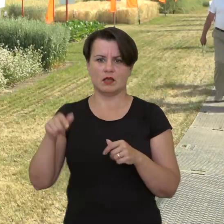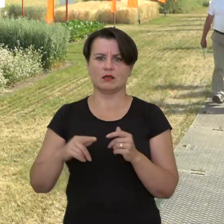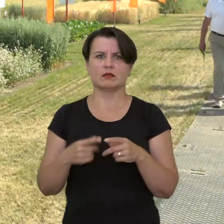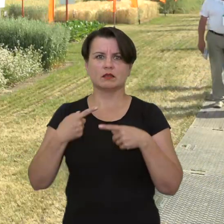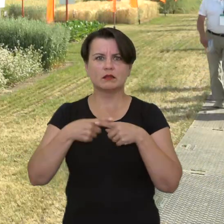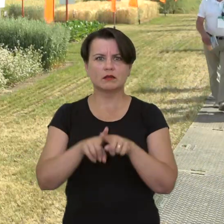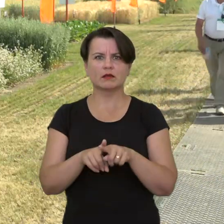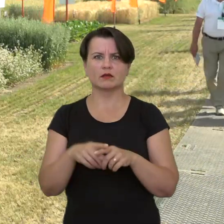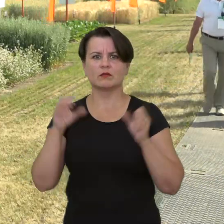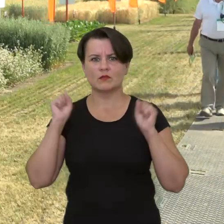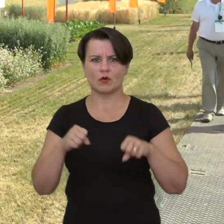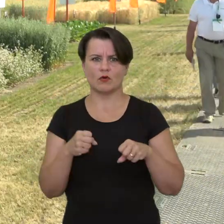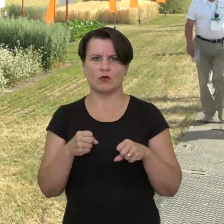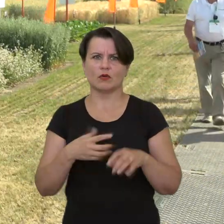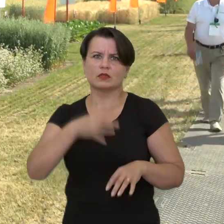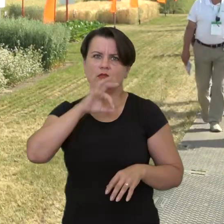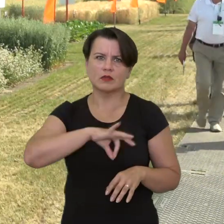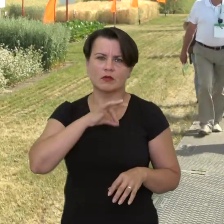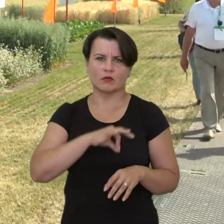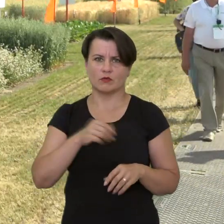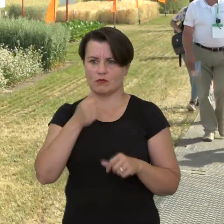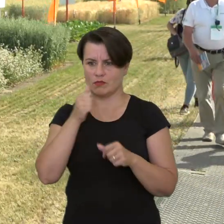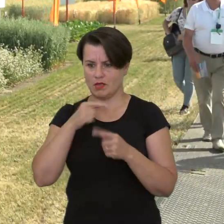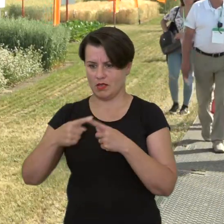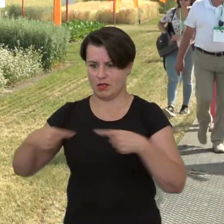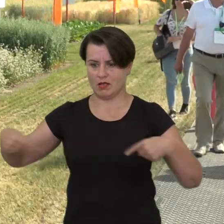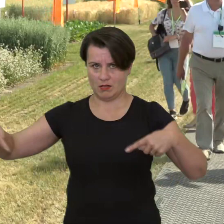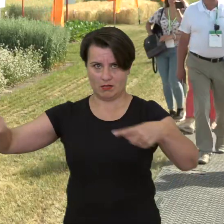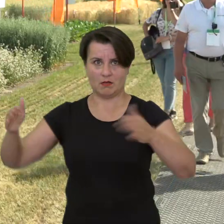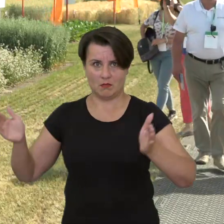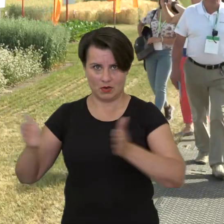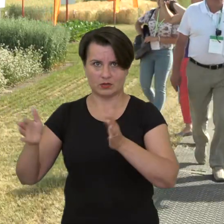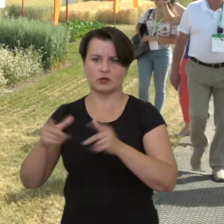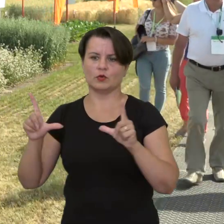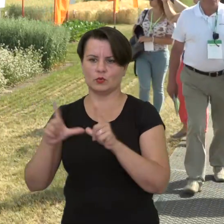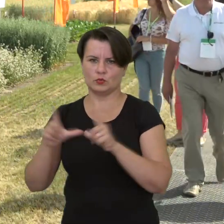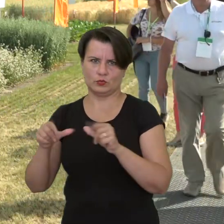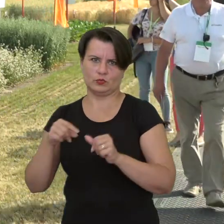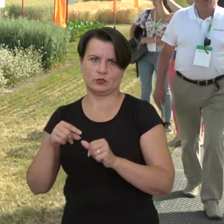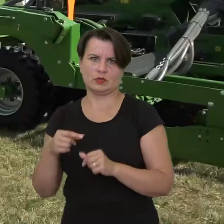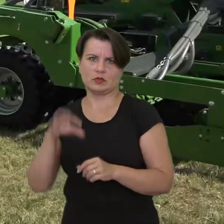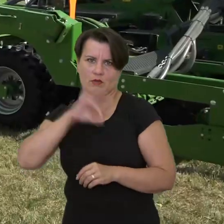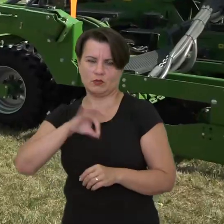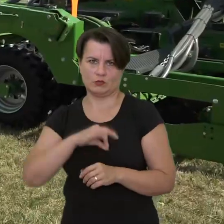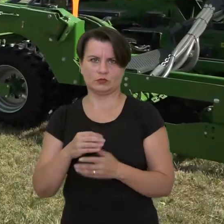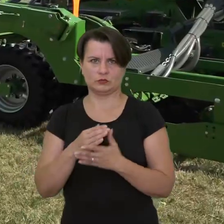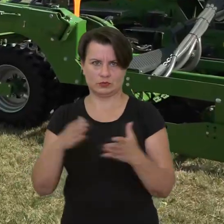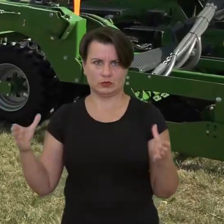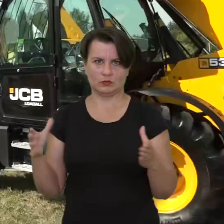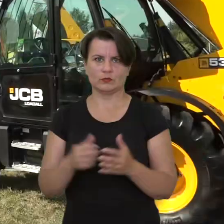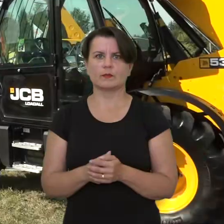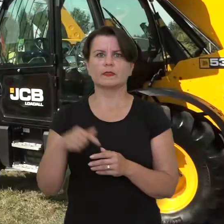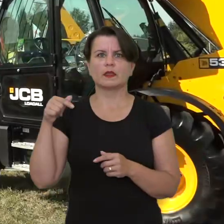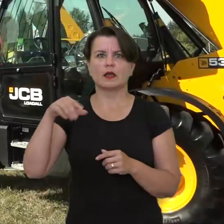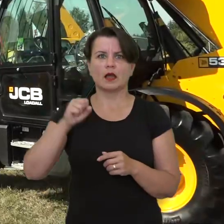Tai iš tiesų tos technologijos tikrai leidžia efektyviau, mažesniame plote efektyviau ūkininkauti. Vienas seniausių žemės